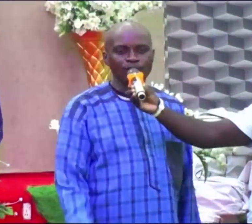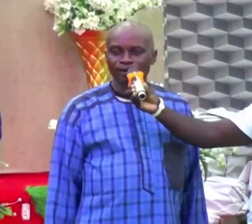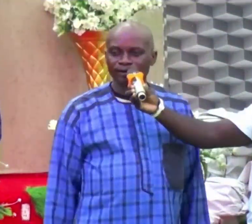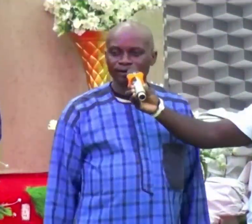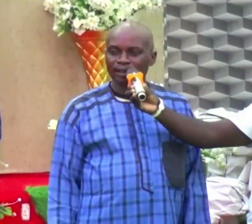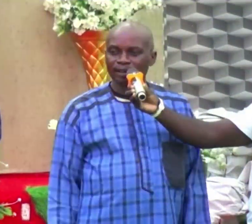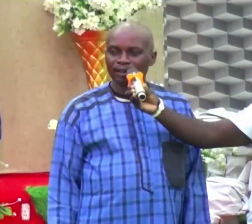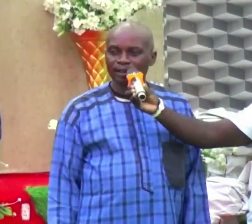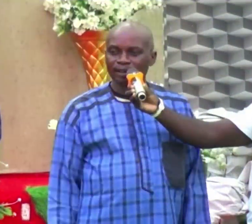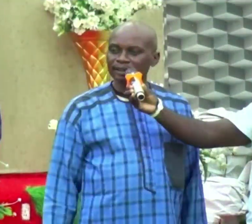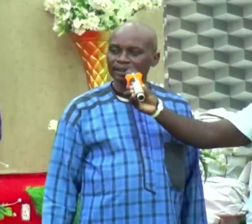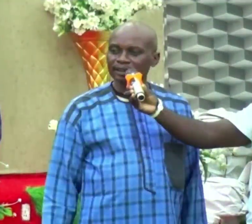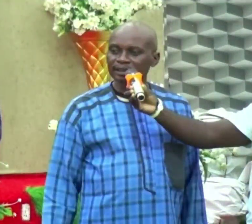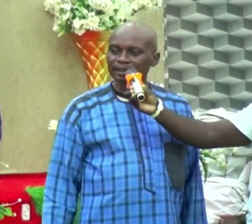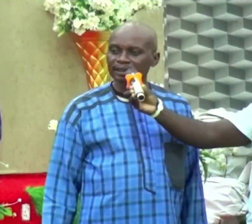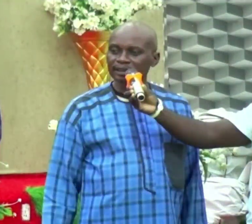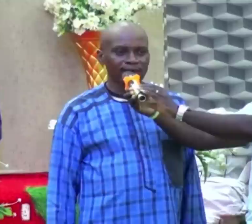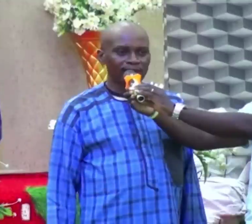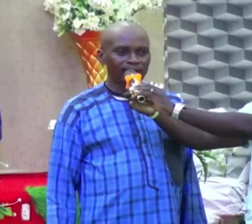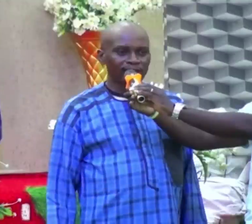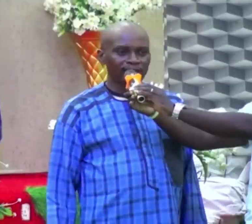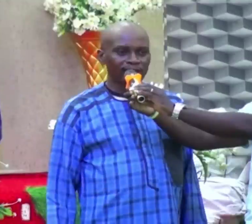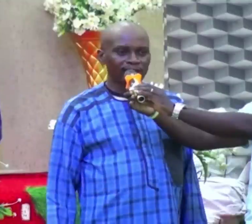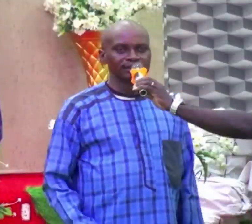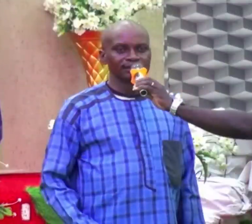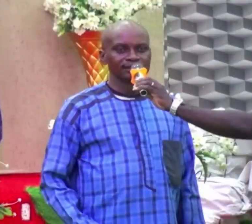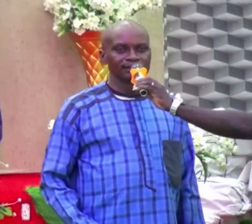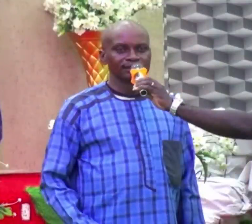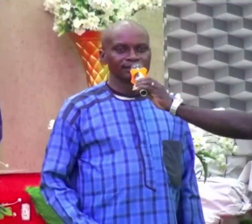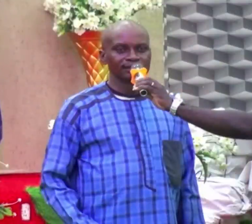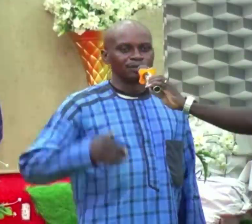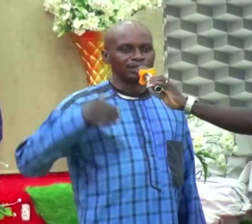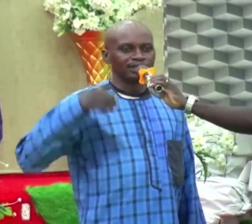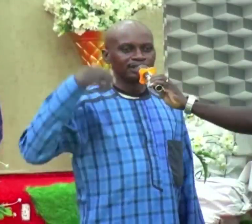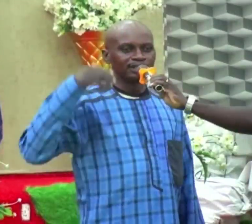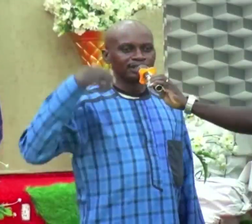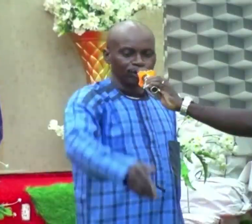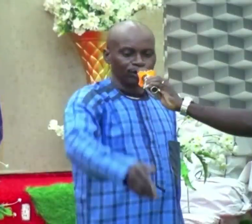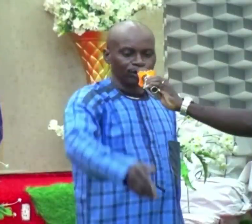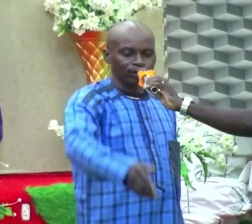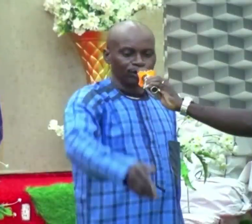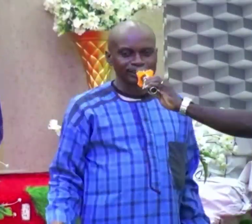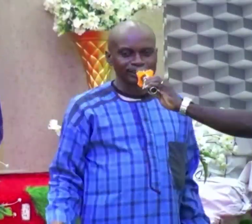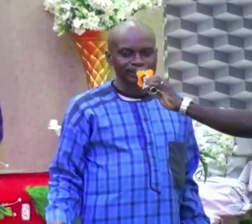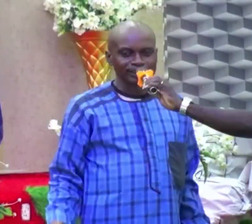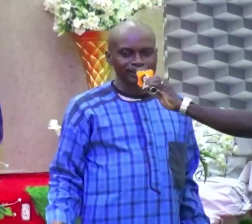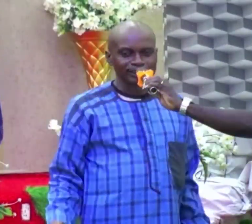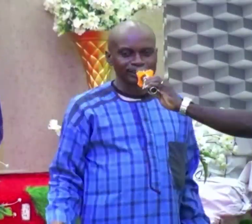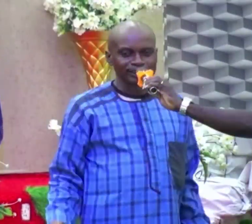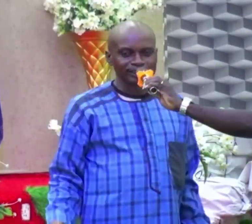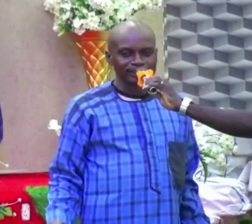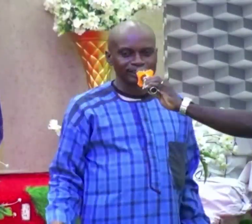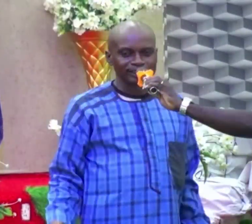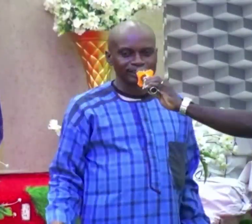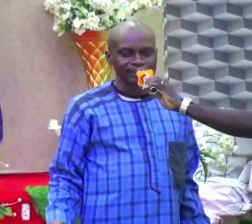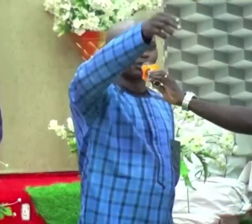lowo mo ni kini ntumo e oni sebi won ti ko shop won ti ko shop temi